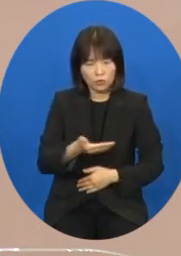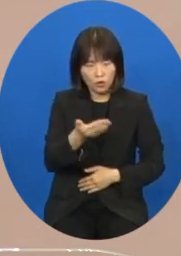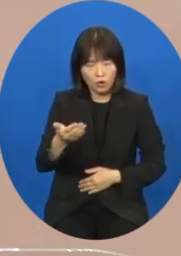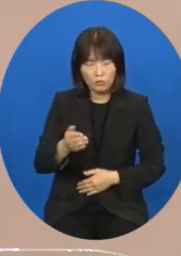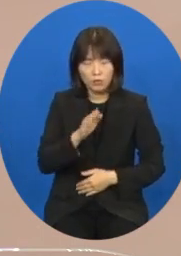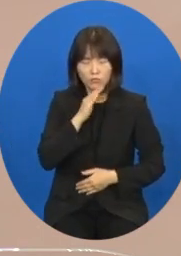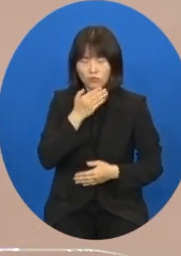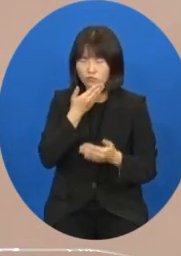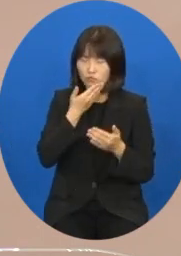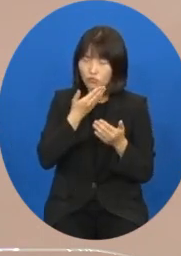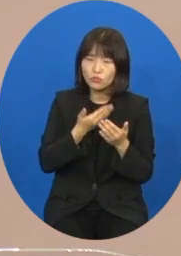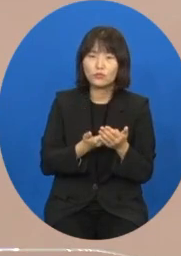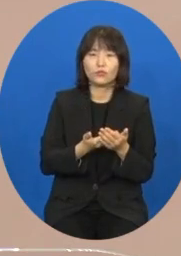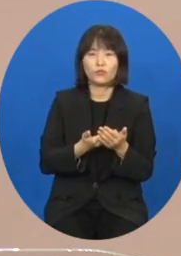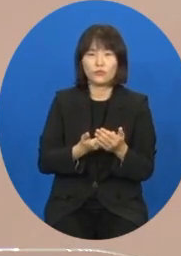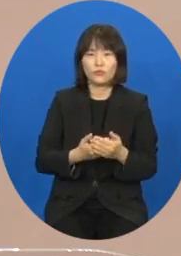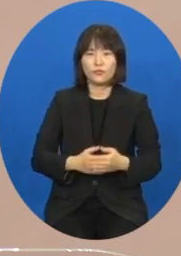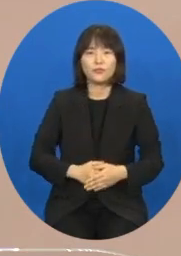너무너무 중요해요.